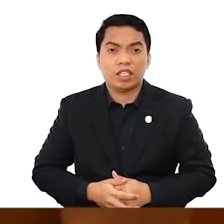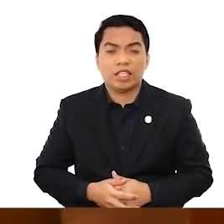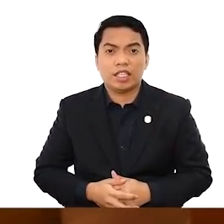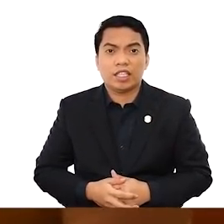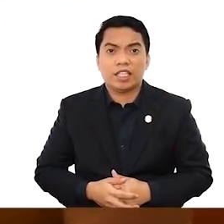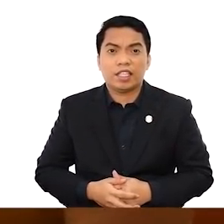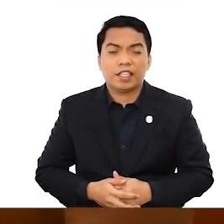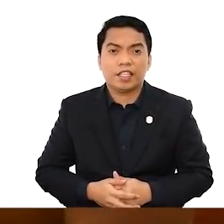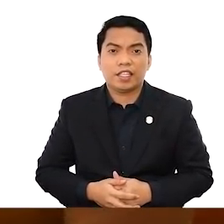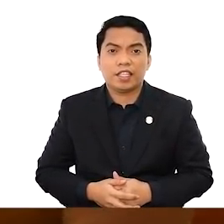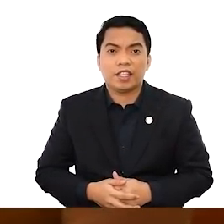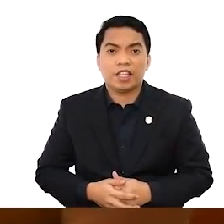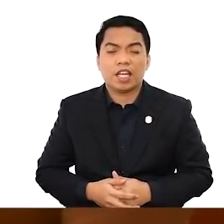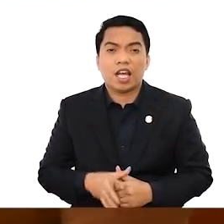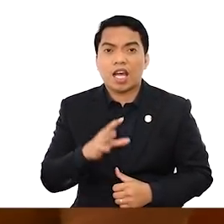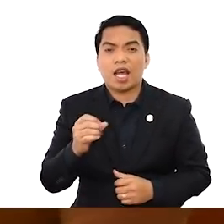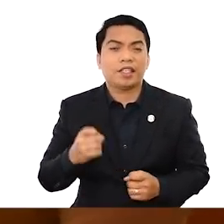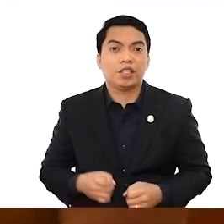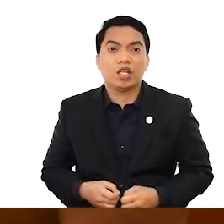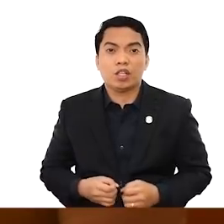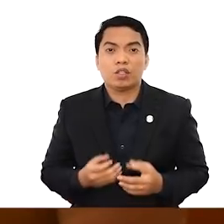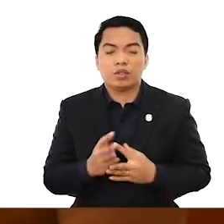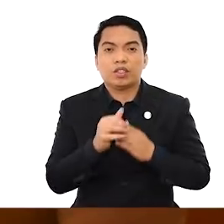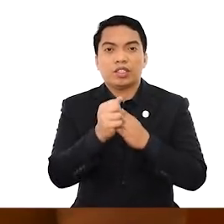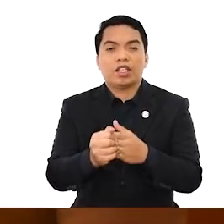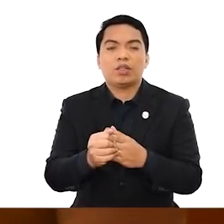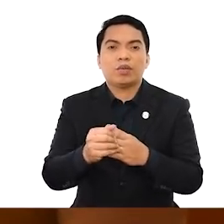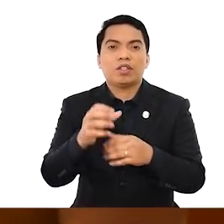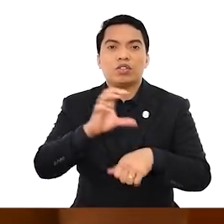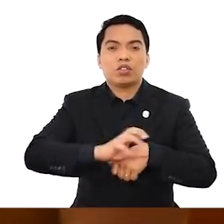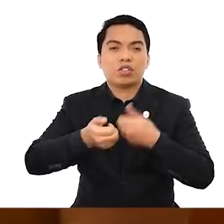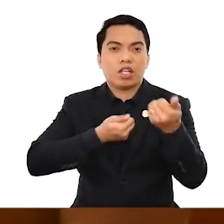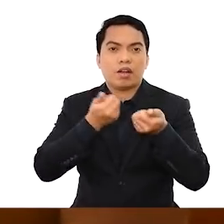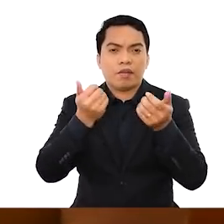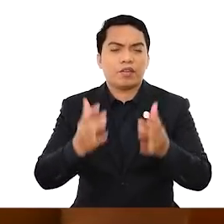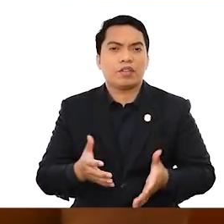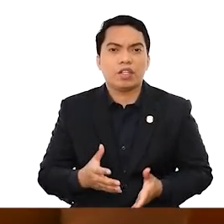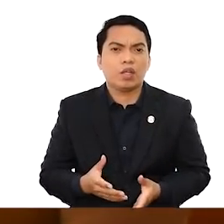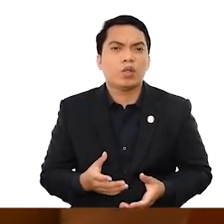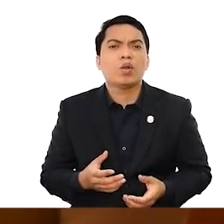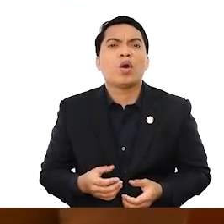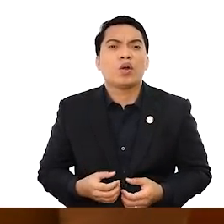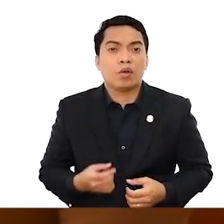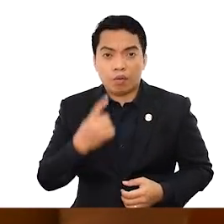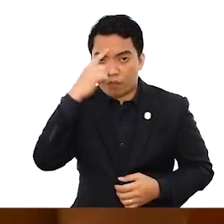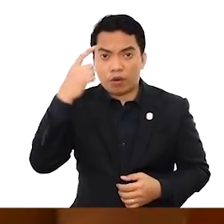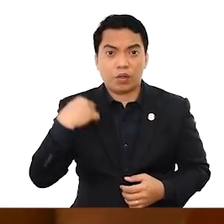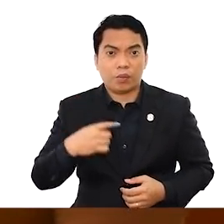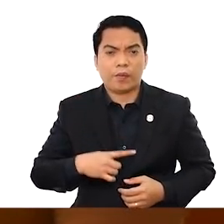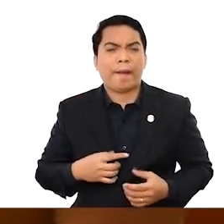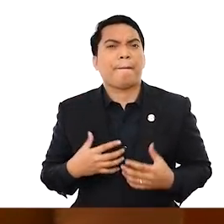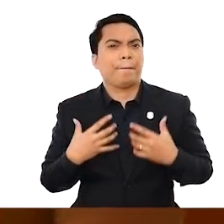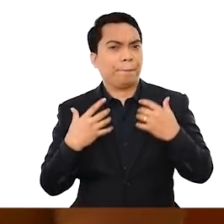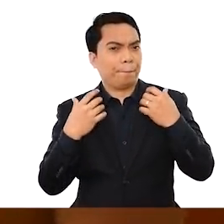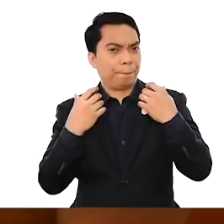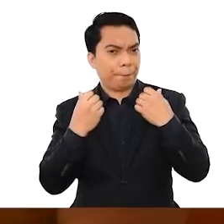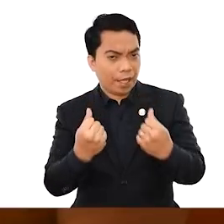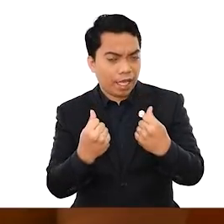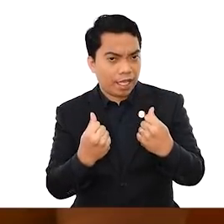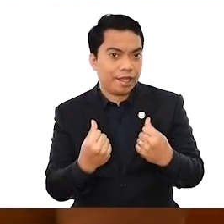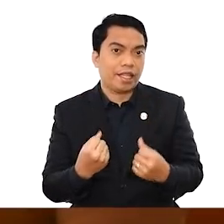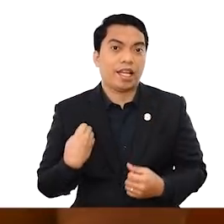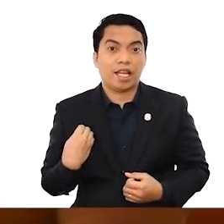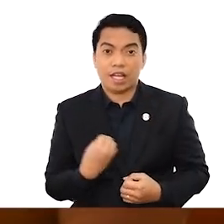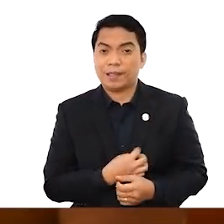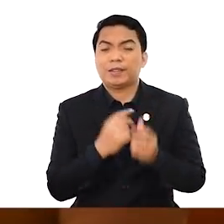ng nagmamahal na tagapamahalang pangkalahatan para tayo'y patibayin sa pagtataguyod natin sa